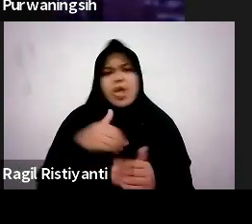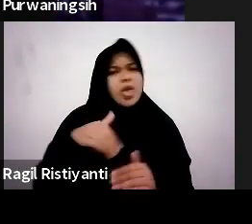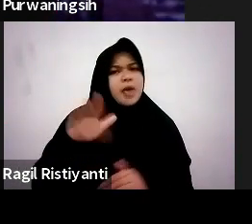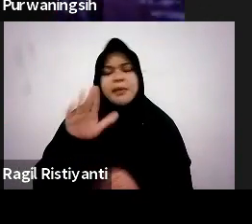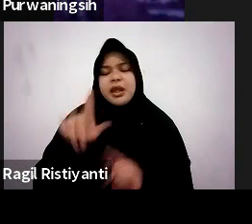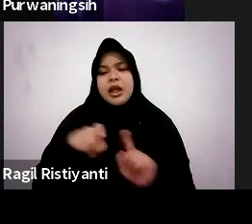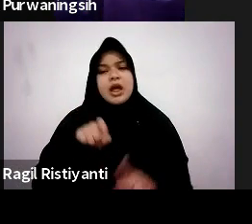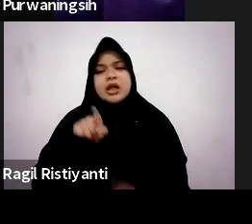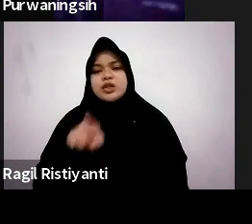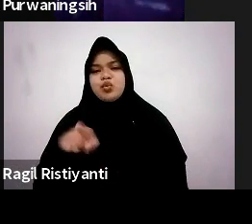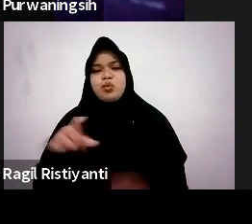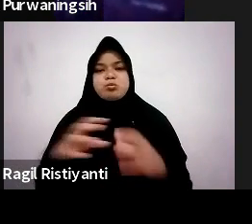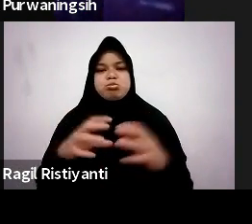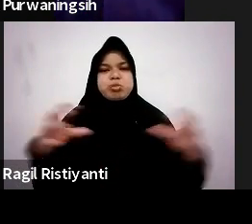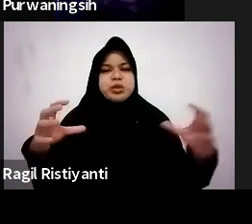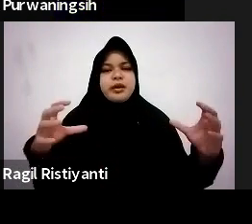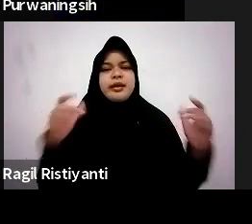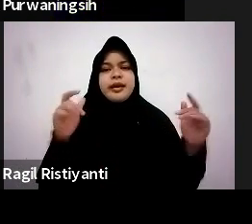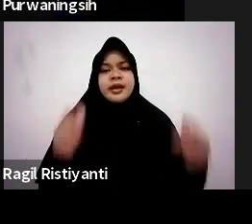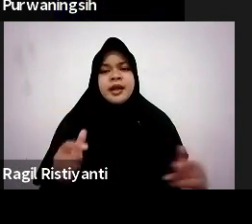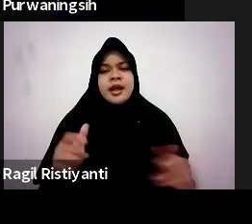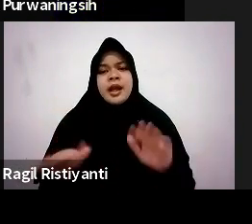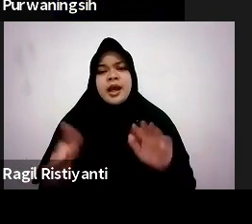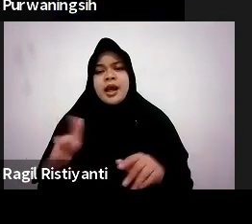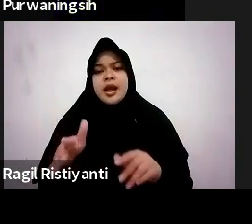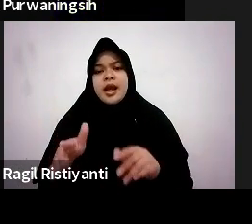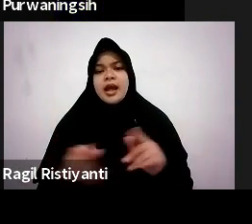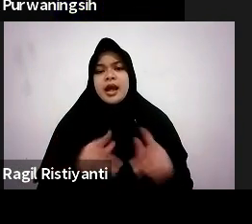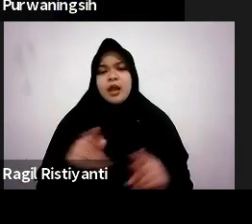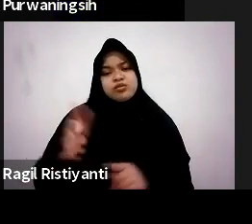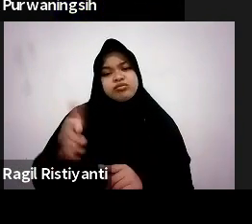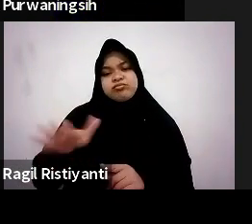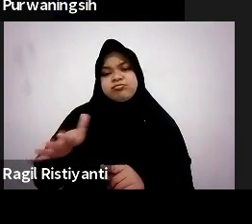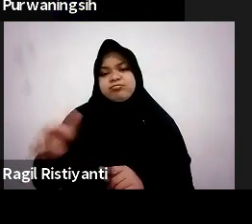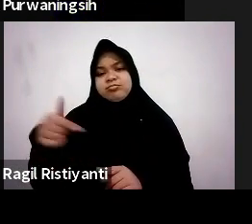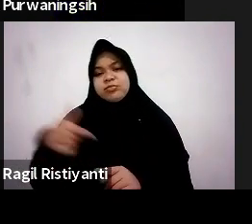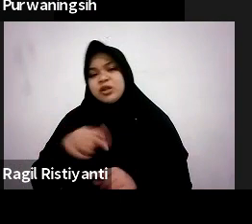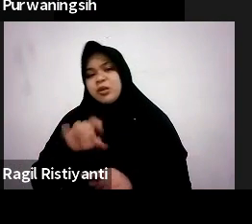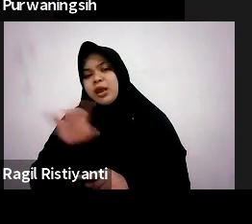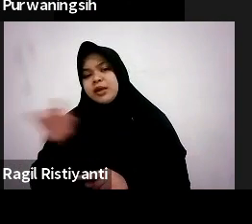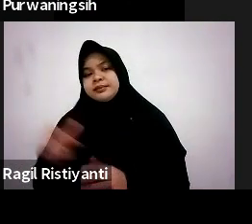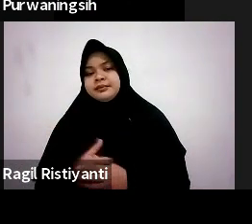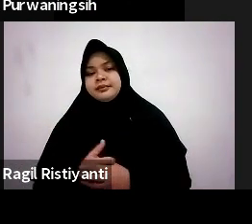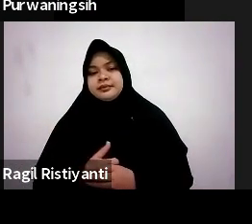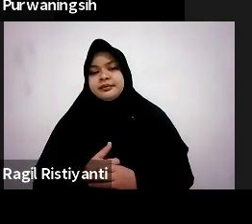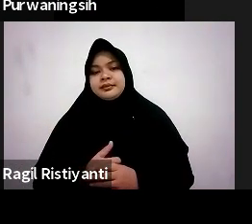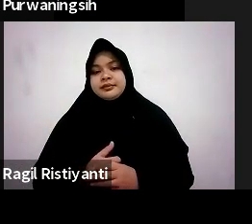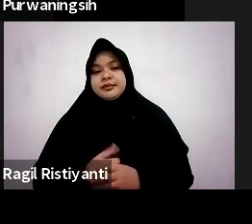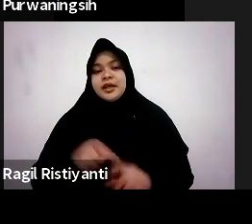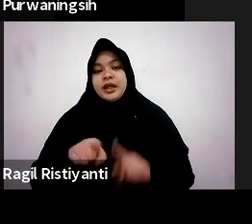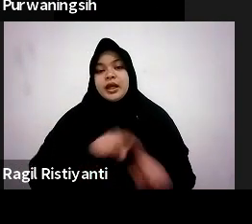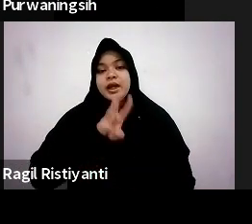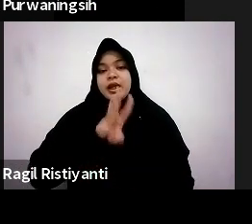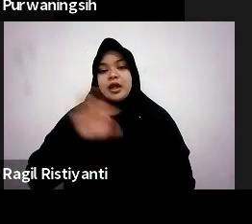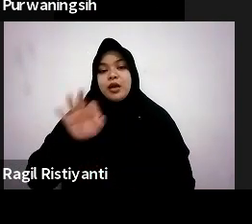lebih besar Halo estimasi Who kemudian musik dan sebagainya dari 30% anak